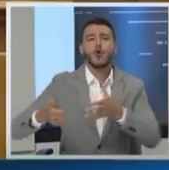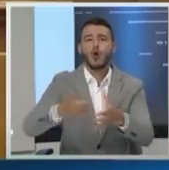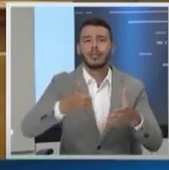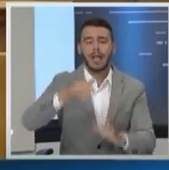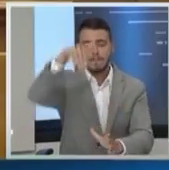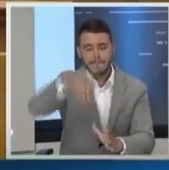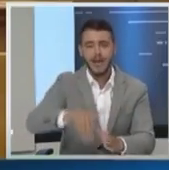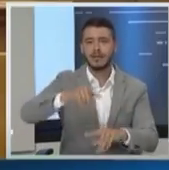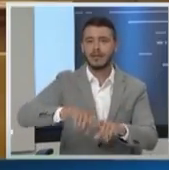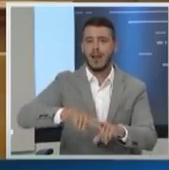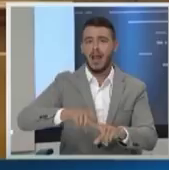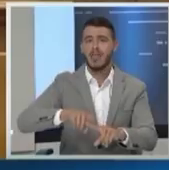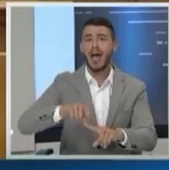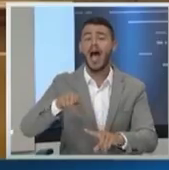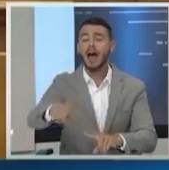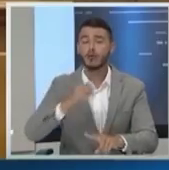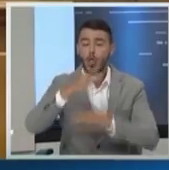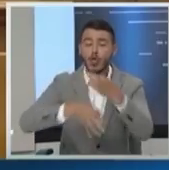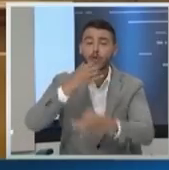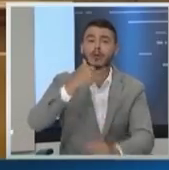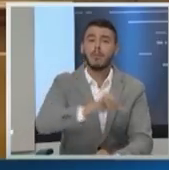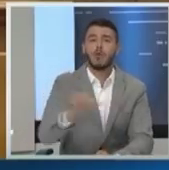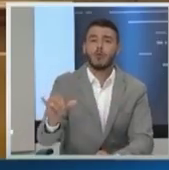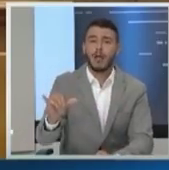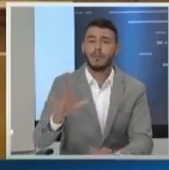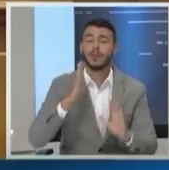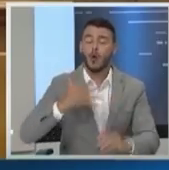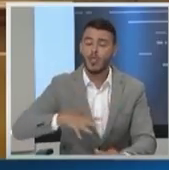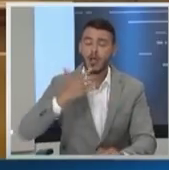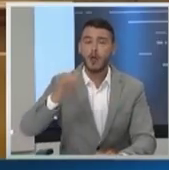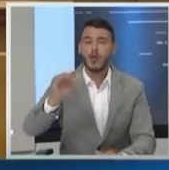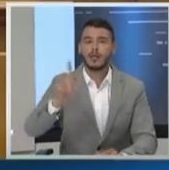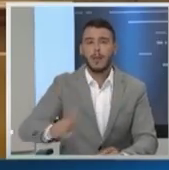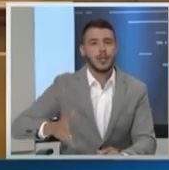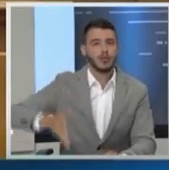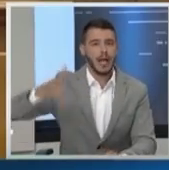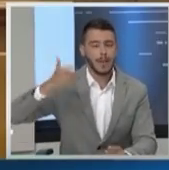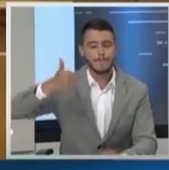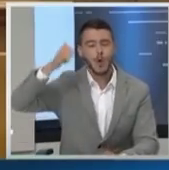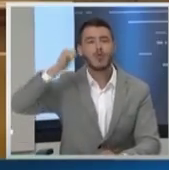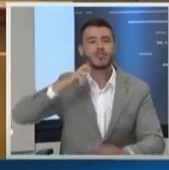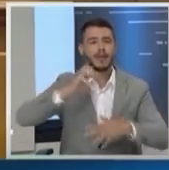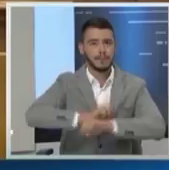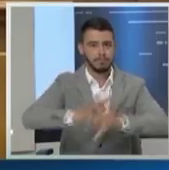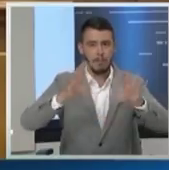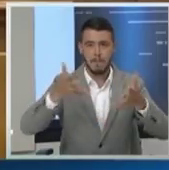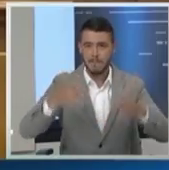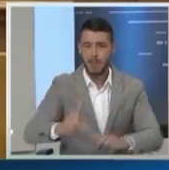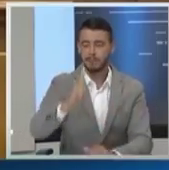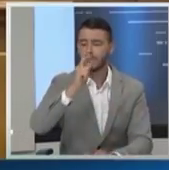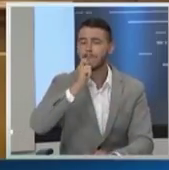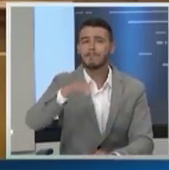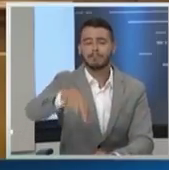Ελλάδας. Και θέλω τώρα να σας ρωτήσω, κύριε Μητσοτάκη. Έμαθα ότι αναρτήσατε προχθές μια συνέντευξή σας